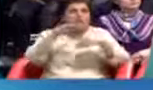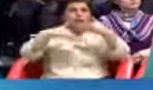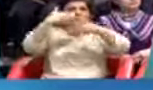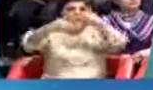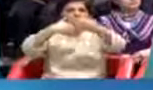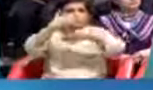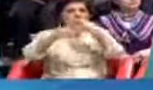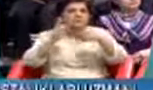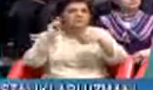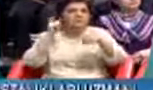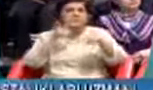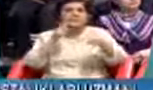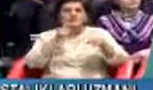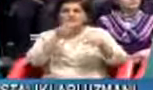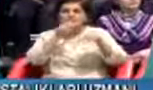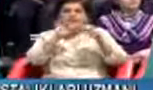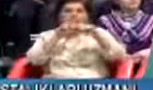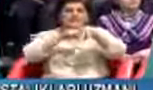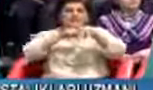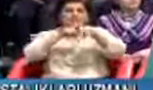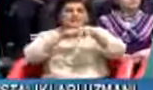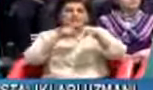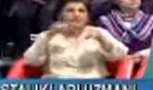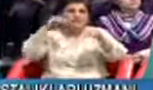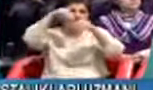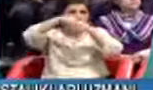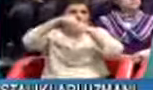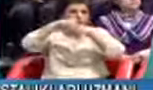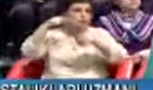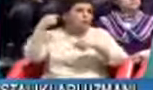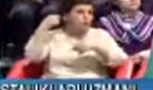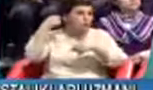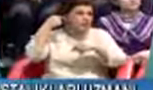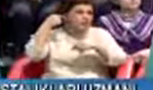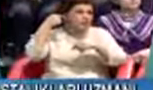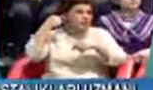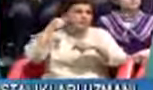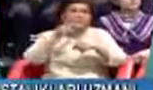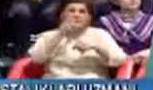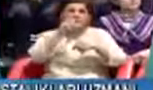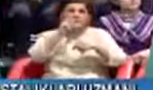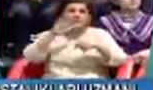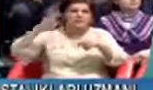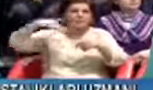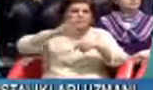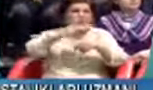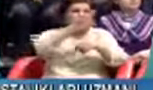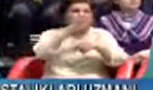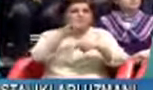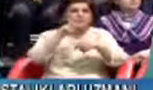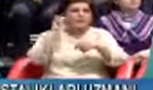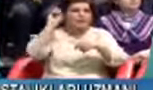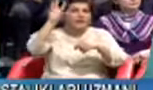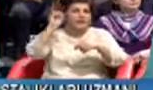bir hale geliyor. Amfiden geçmiş gibi oluyor. Gibi oluyor. İç kulağa geldiğinde de ses dalgası artık elektrik enerjisi oluyor.